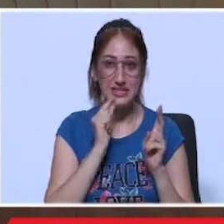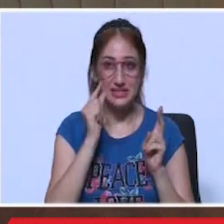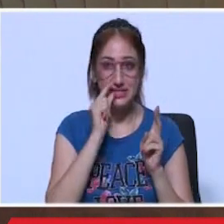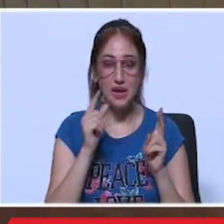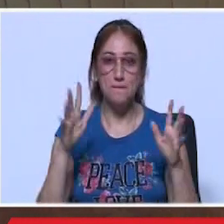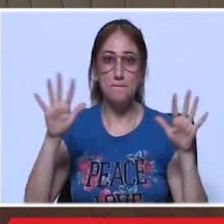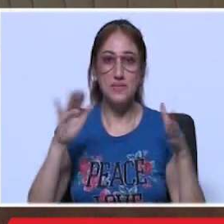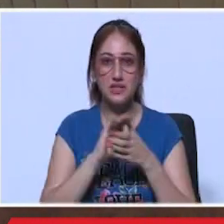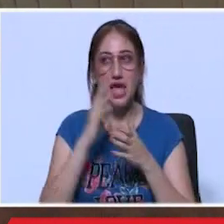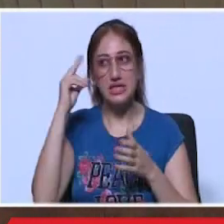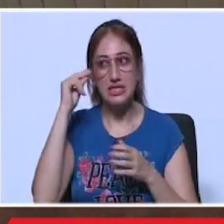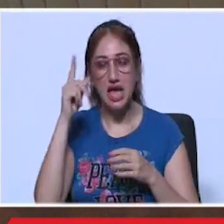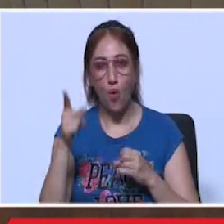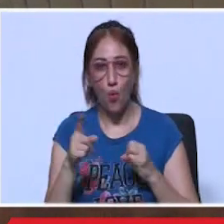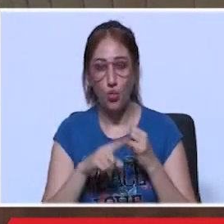ده كان يهودي